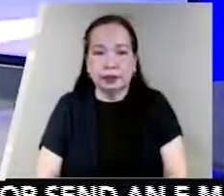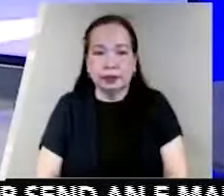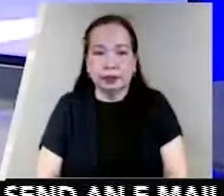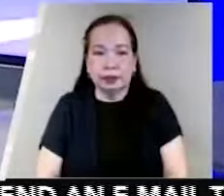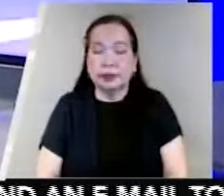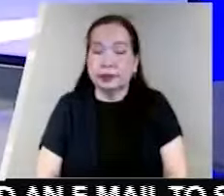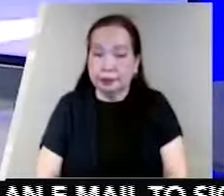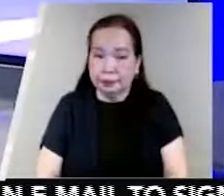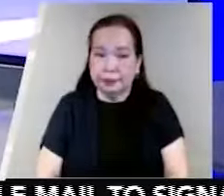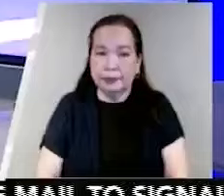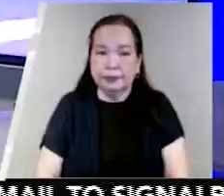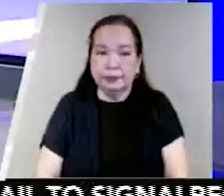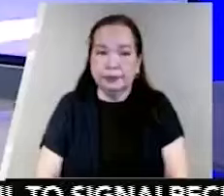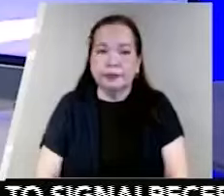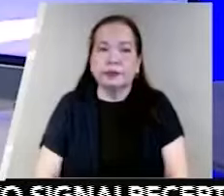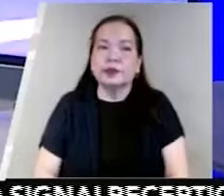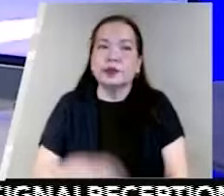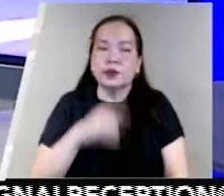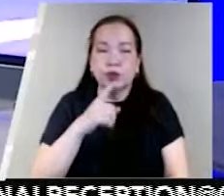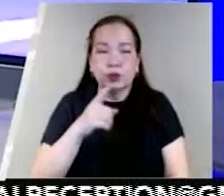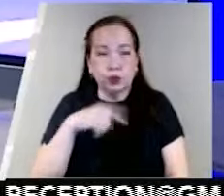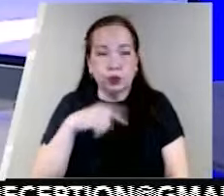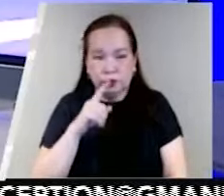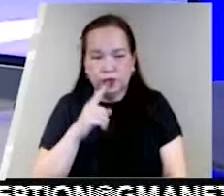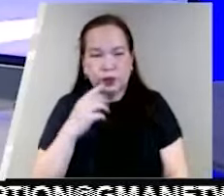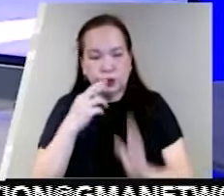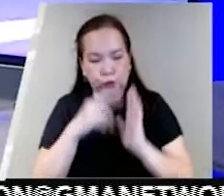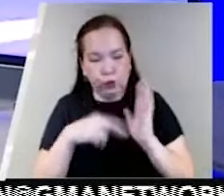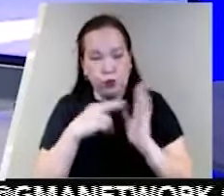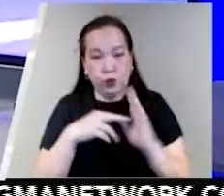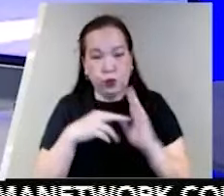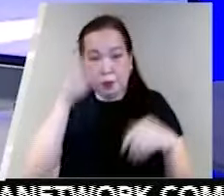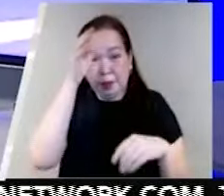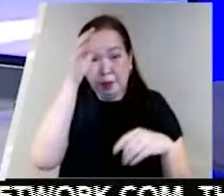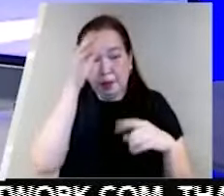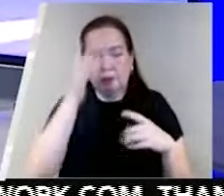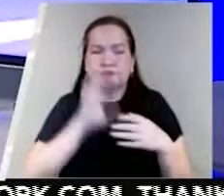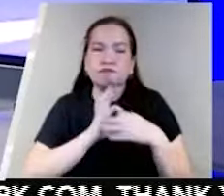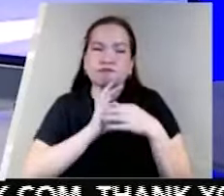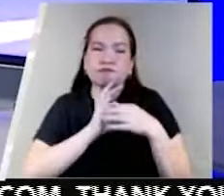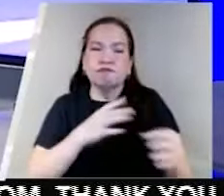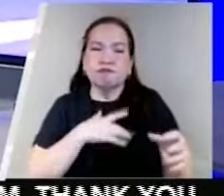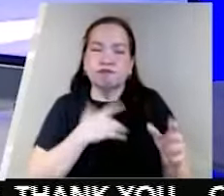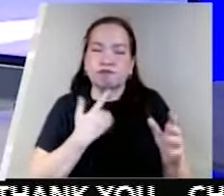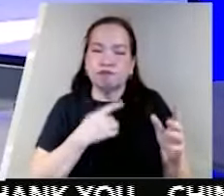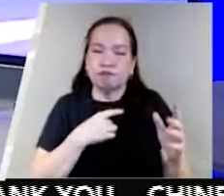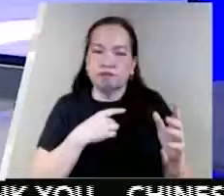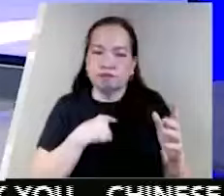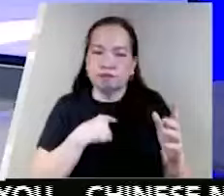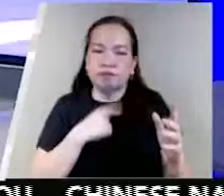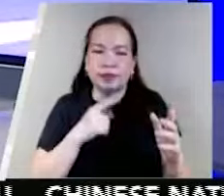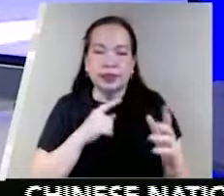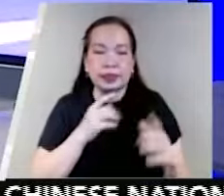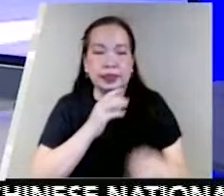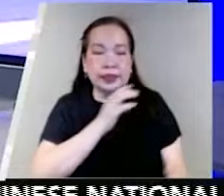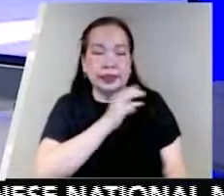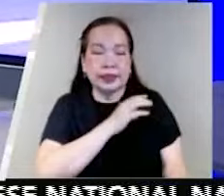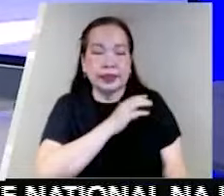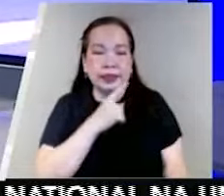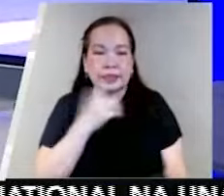dad, abinadong relate na relate si Joaquin Domagoso sa kanyang character na mapapanood sa upcoming episode ng